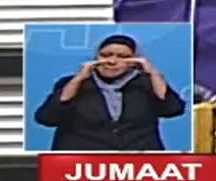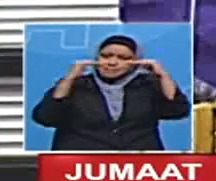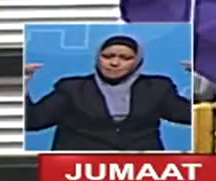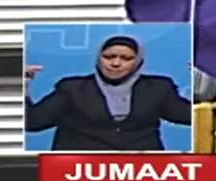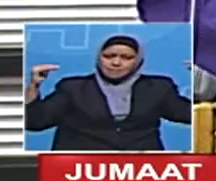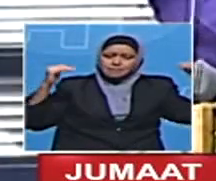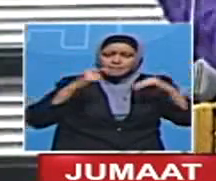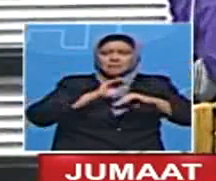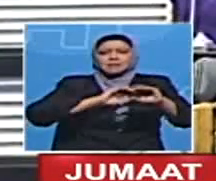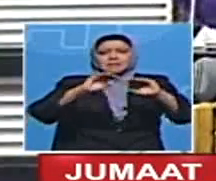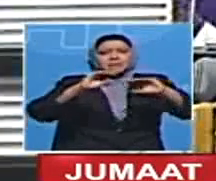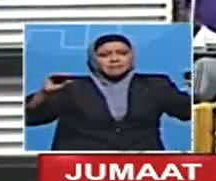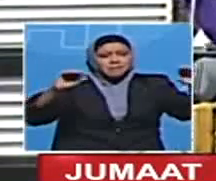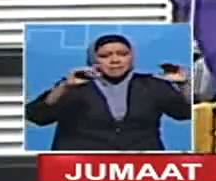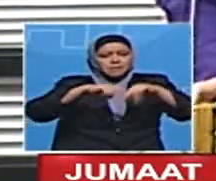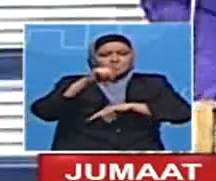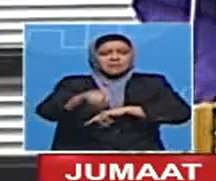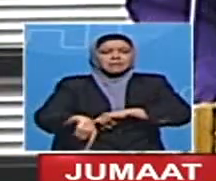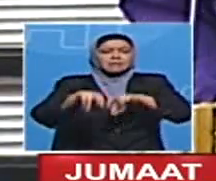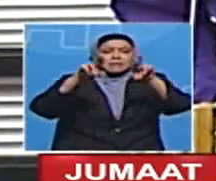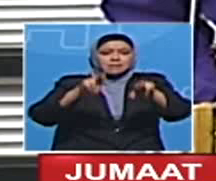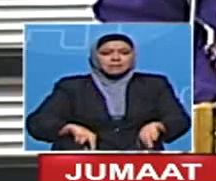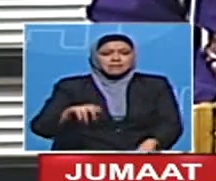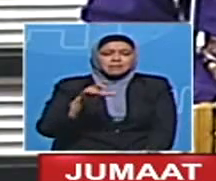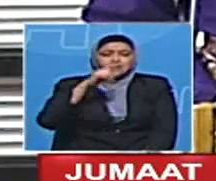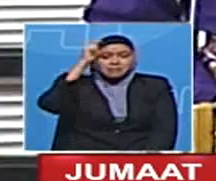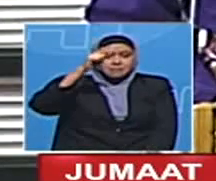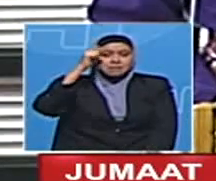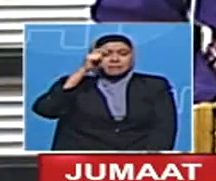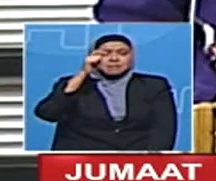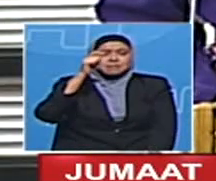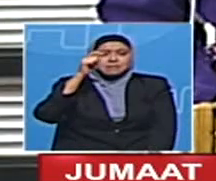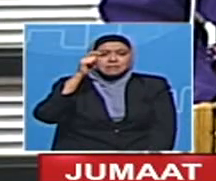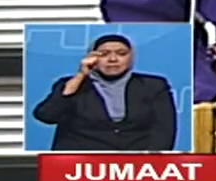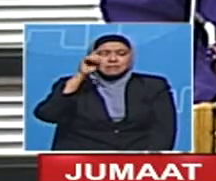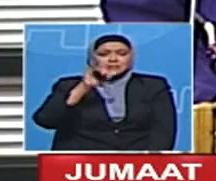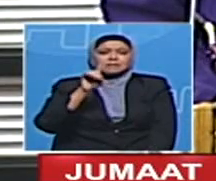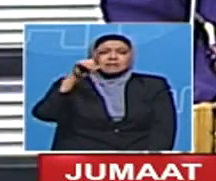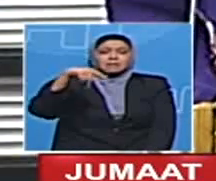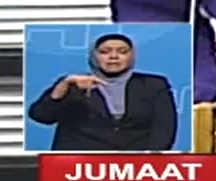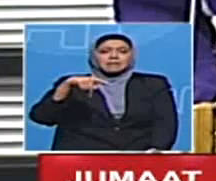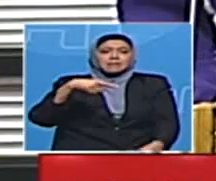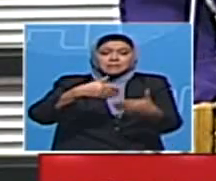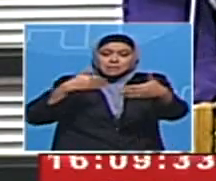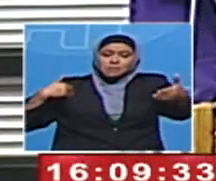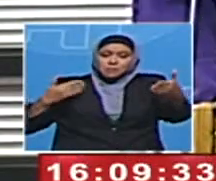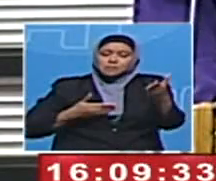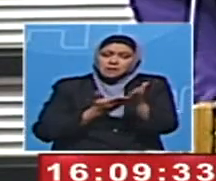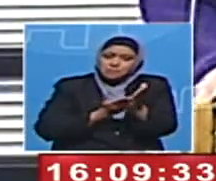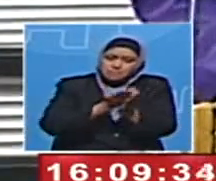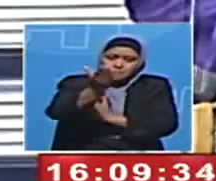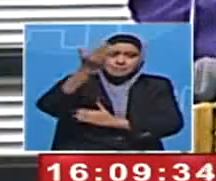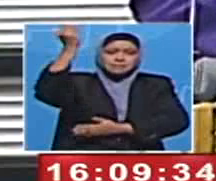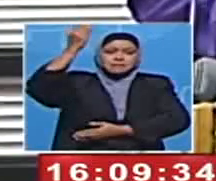rakyat tuan yang di-pertua lantaran itu sebelum diteruskan penyampaian ini walau apa sekalipun